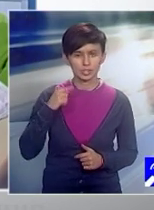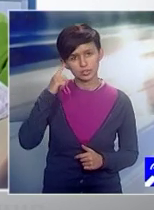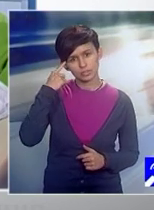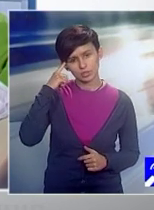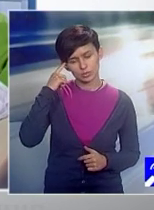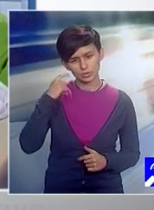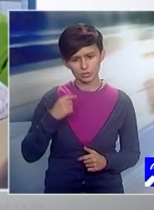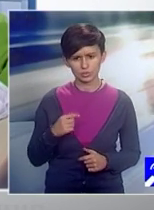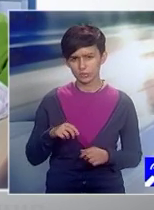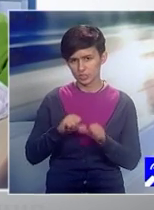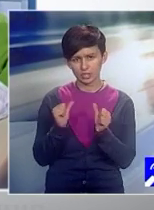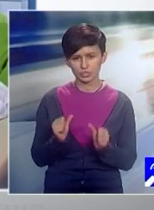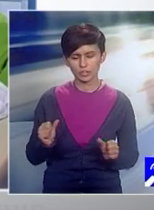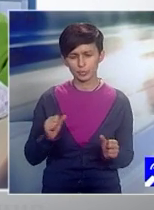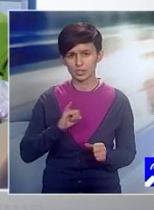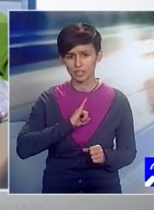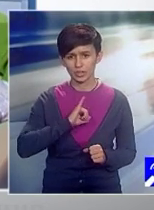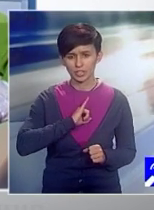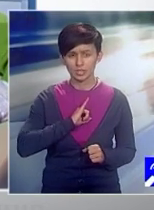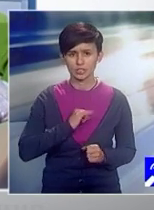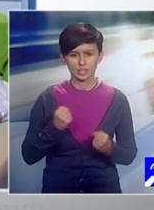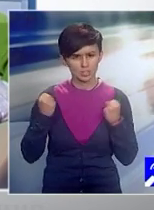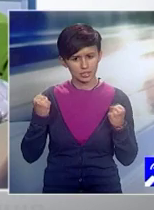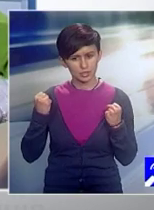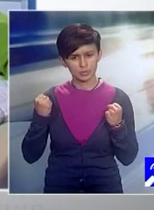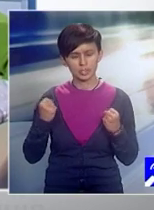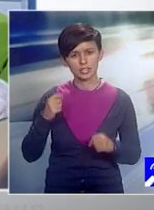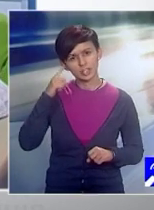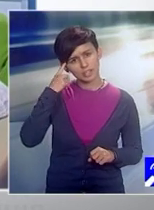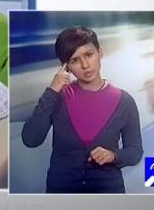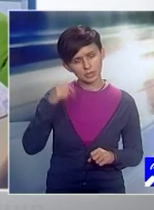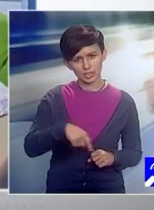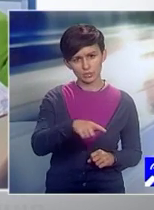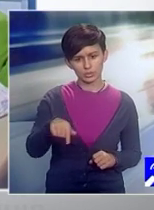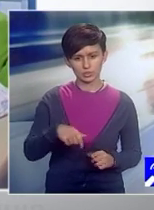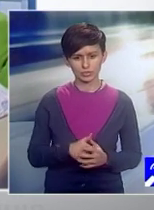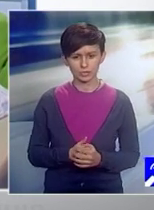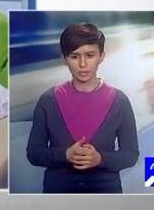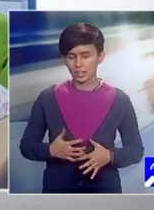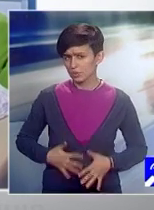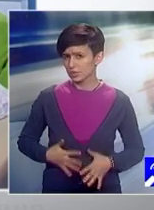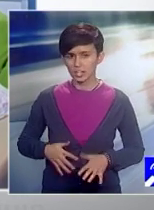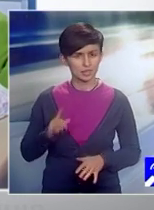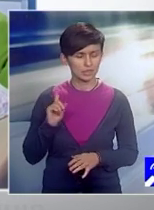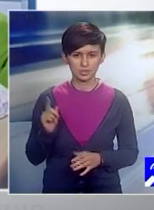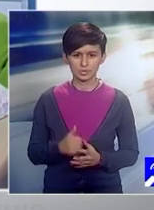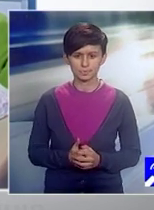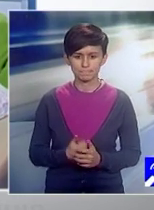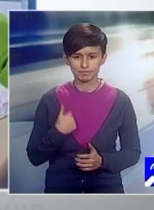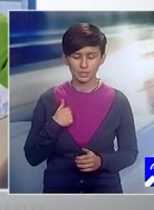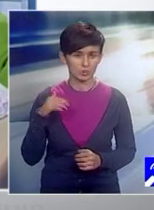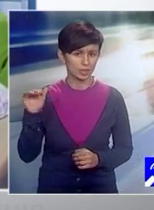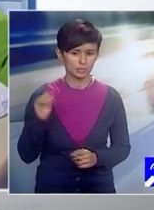o identitate puternică în mentalul nostru colectiv, pe când haholii nu. Și am întrebat, vorbeam,